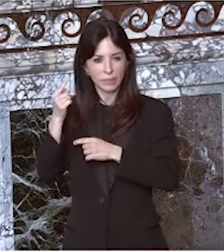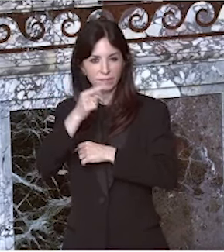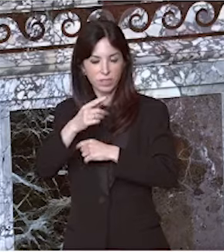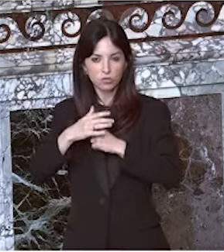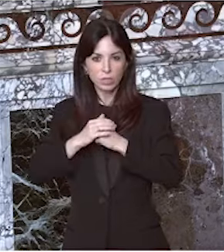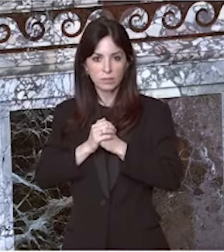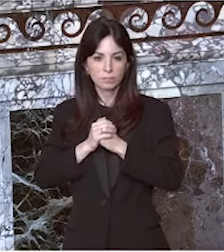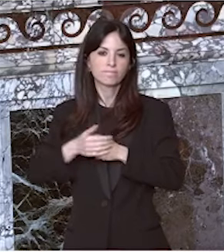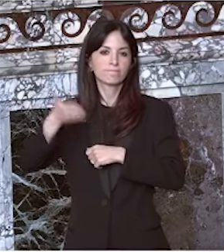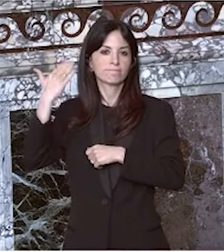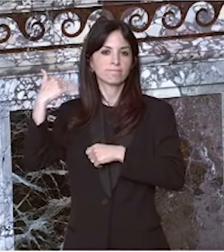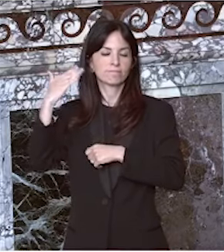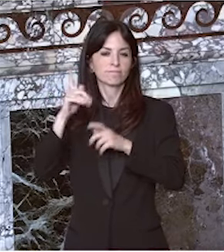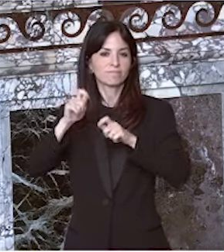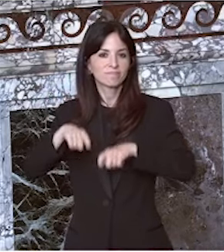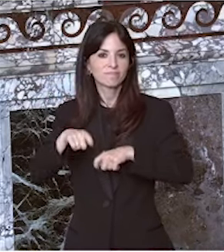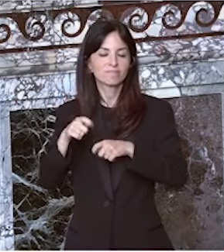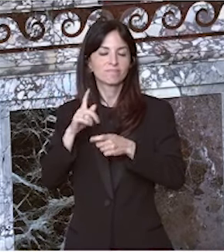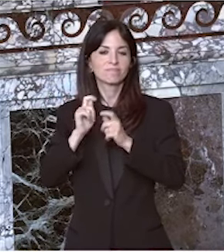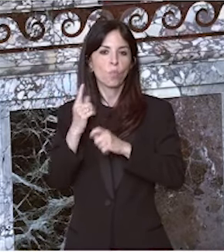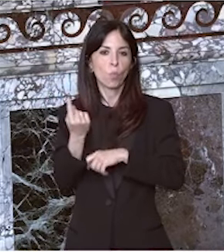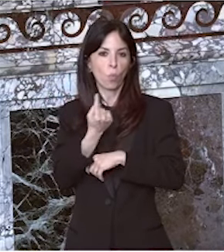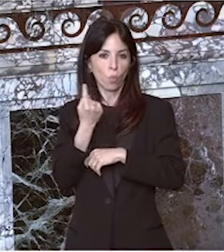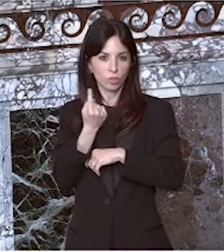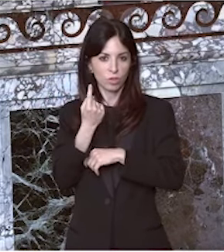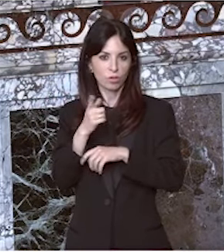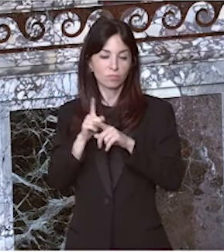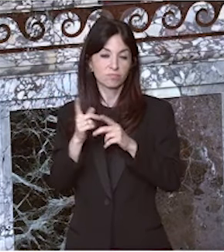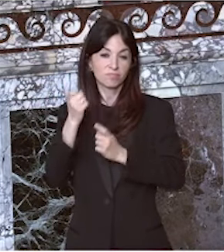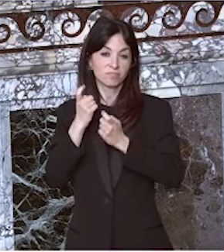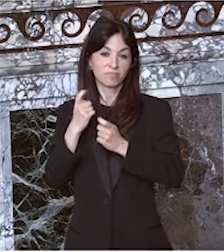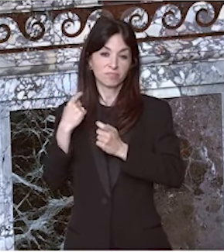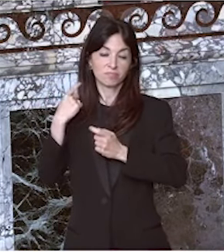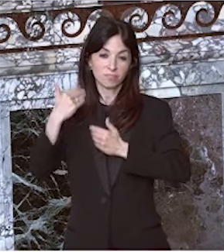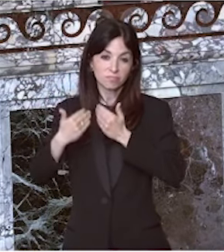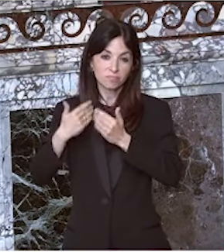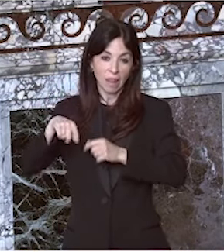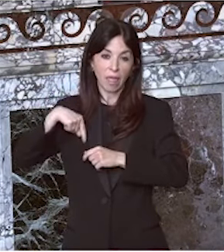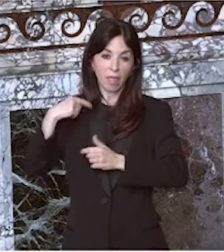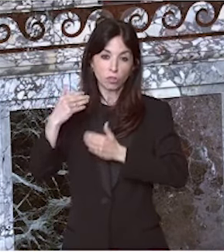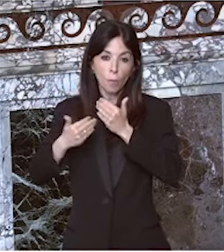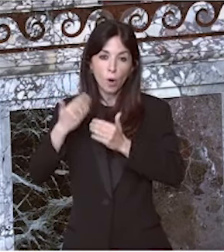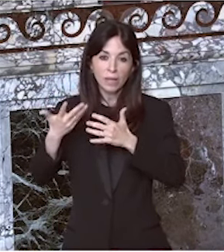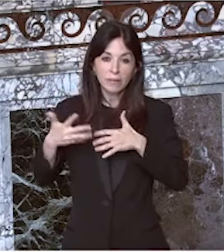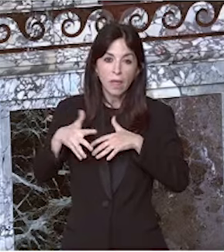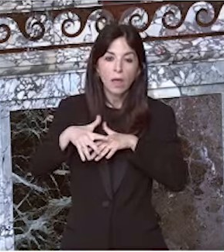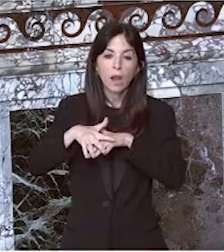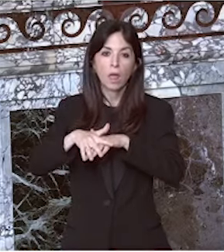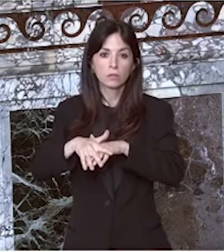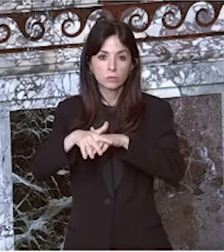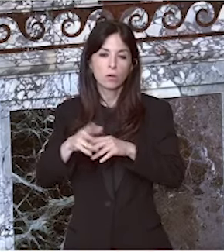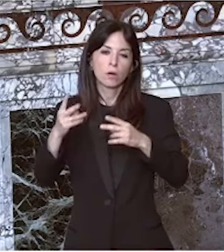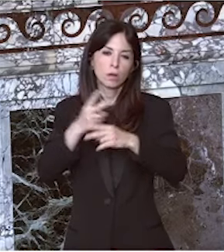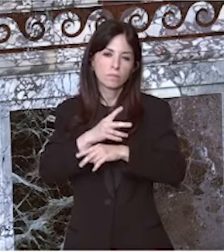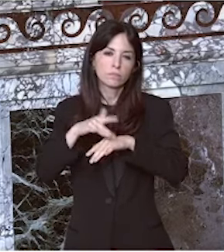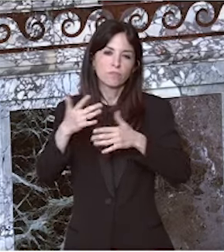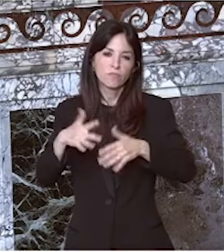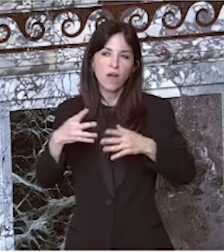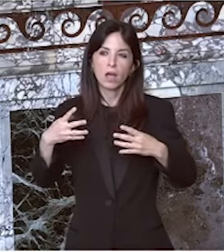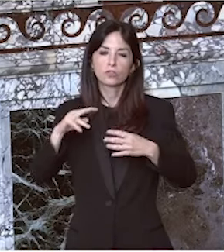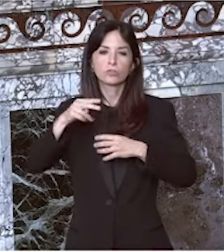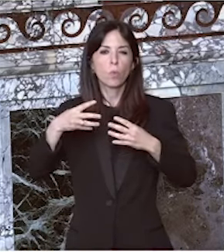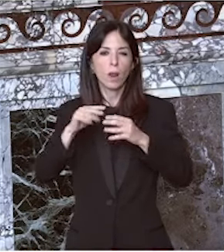Se allora l'avvio del mercato unico era il culmine di un lungo processo di integrazione realizzato nel tragico ricordo delle